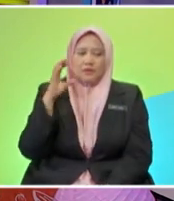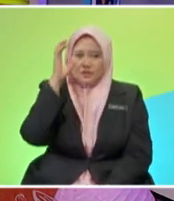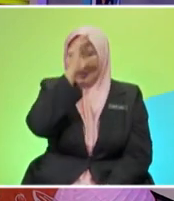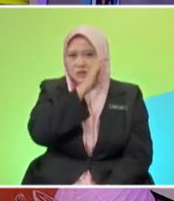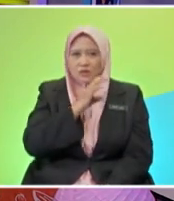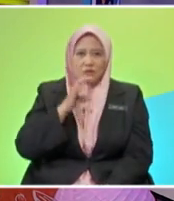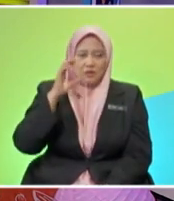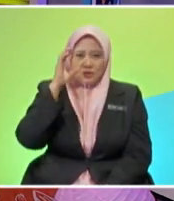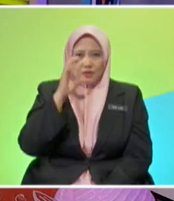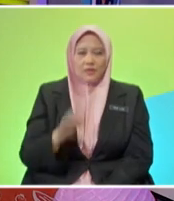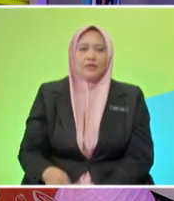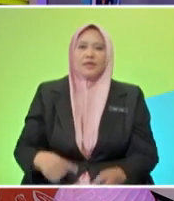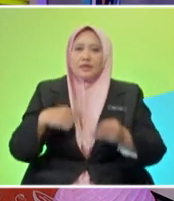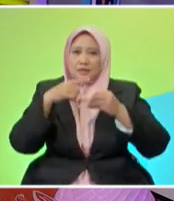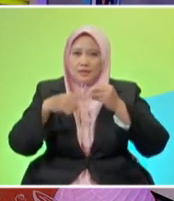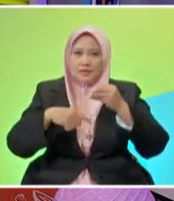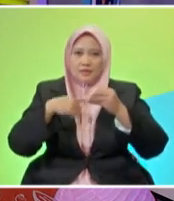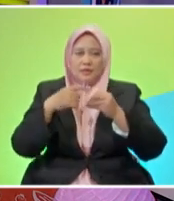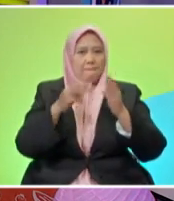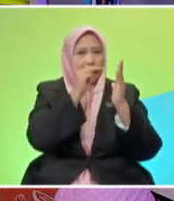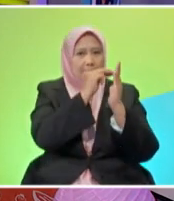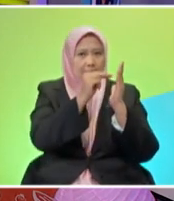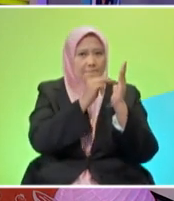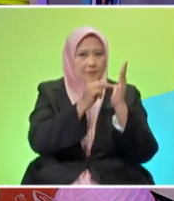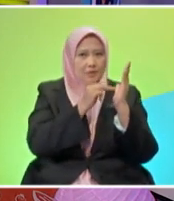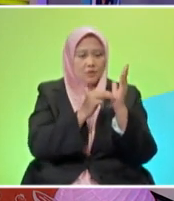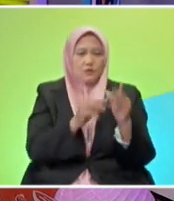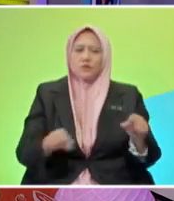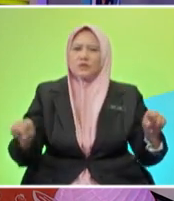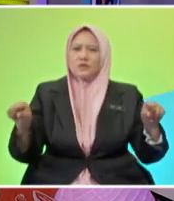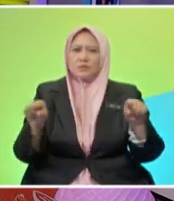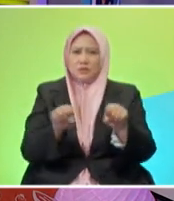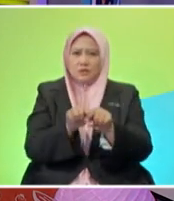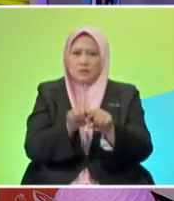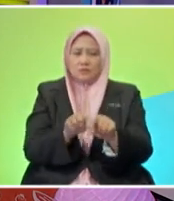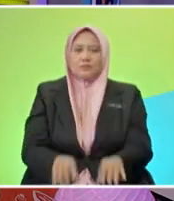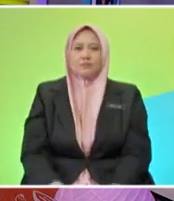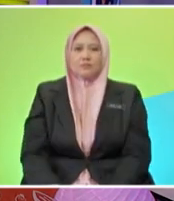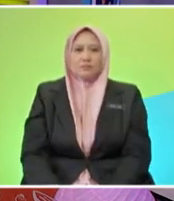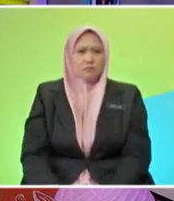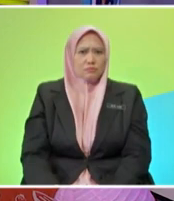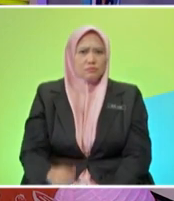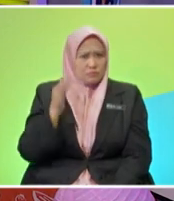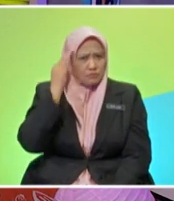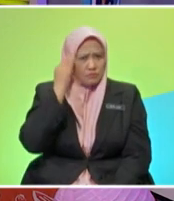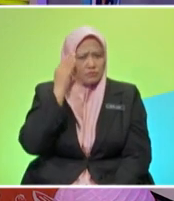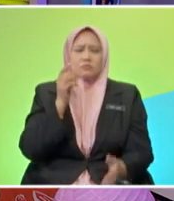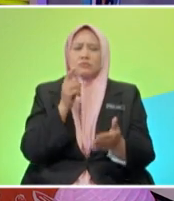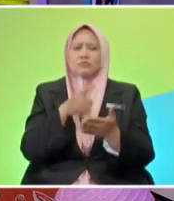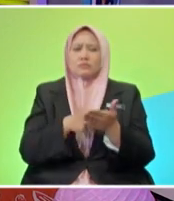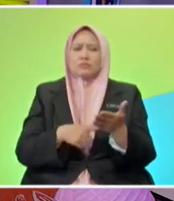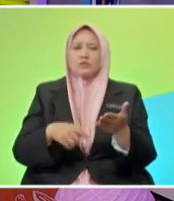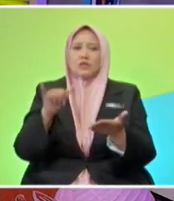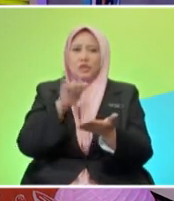menu seimbang. Ha, pasti ada yang tertanya-tanya, apa itu menu seimbang? Mudah sahaja, kita